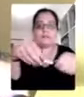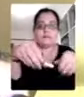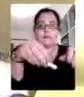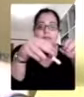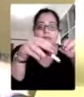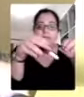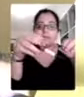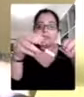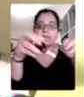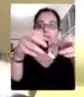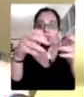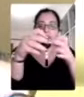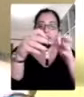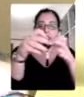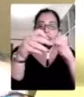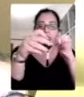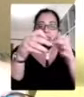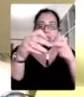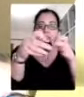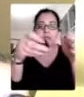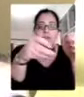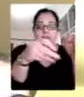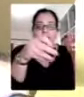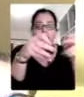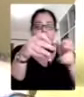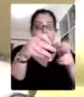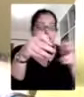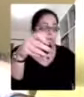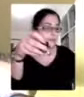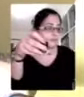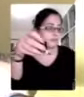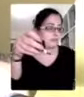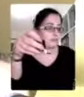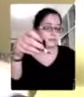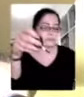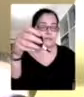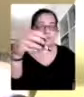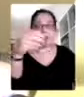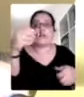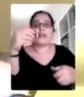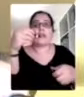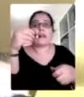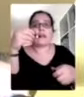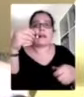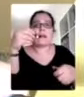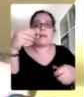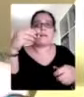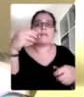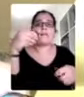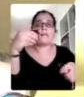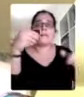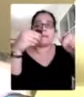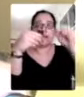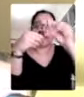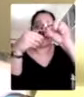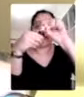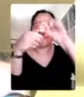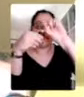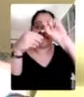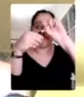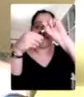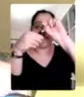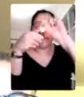elleyeceğimi düşünmüyorum. Yani neyse odur büyük bir ihtimalle. Bir süre daha öyle kalır yani. Yakın zamanda öyle bir fiyat ayarlaması yapmaya niyetim yok